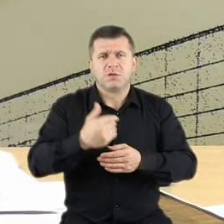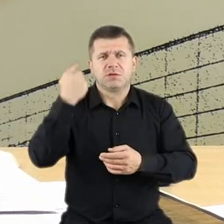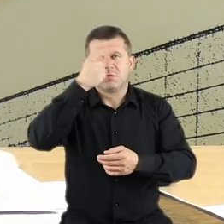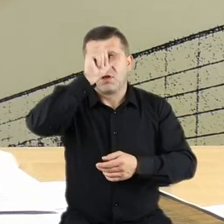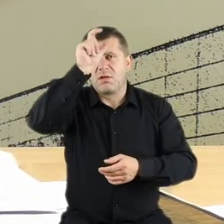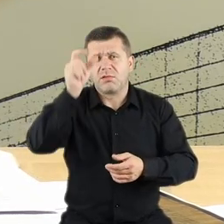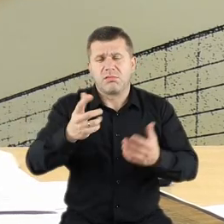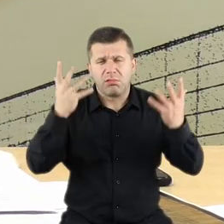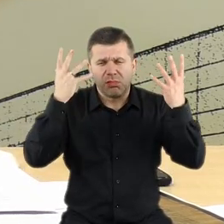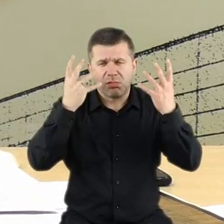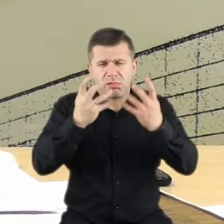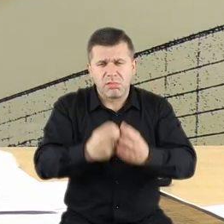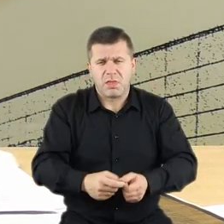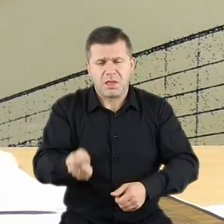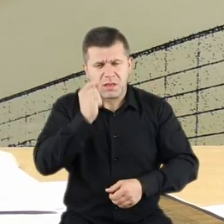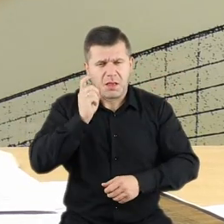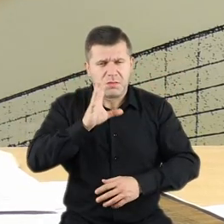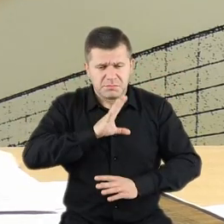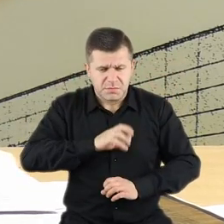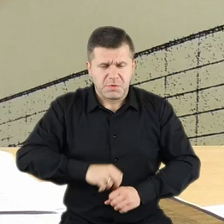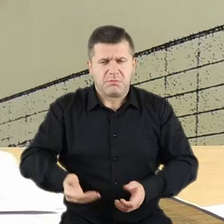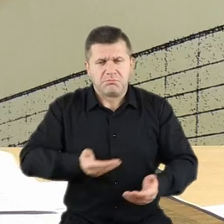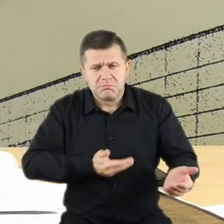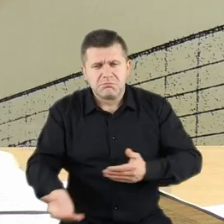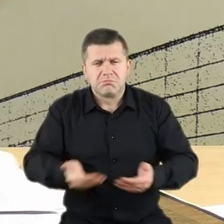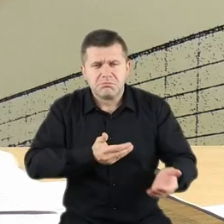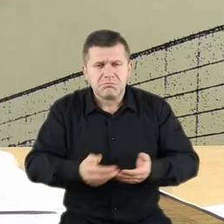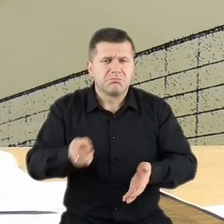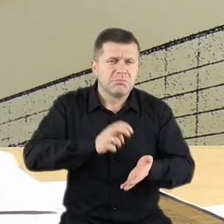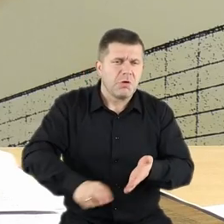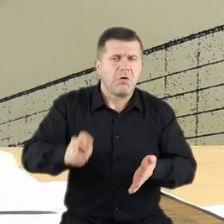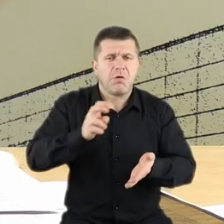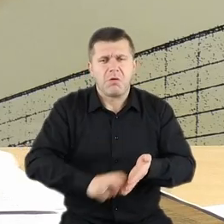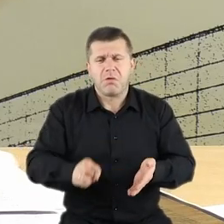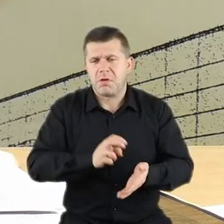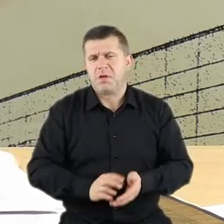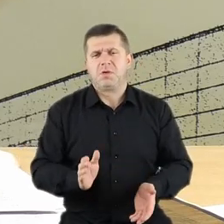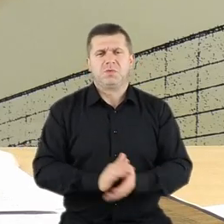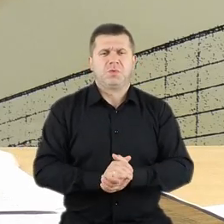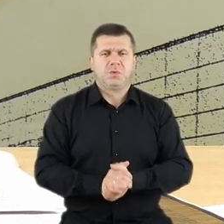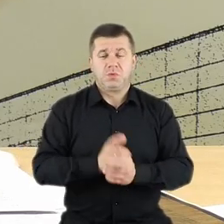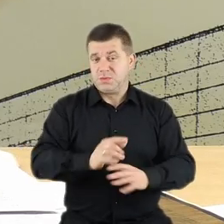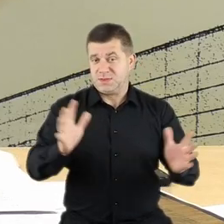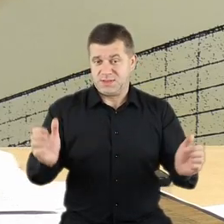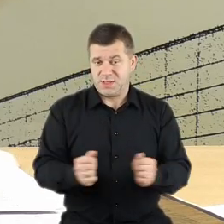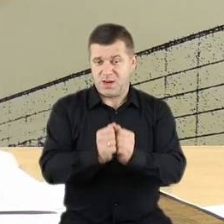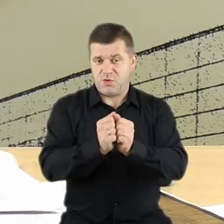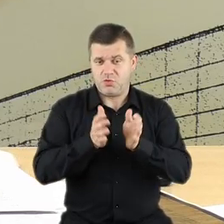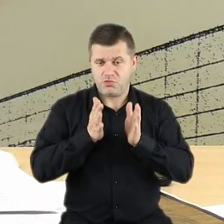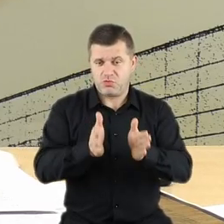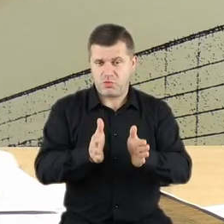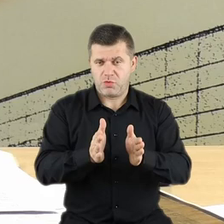zaset ale dziadzio cierpliwie chodzi duch to suko No nareszcie znalazł drogę